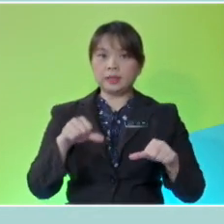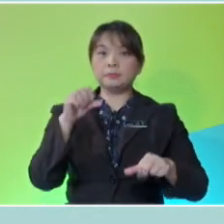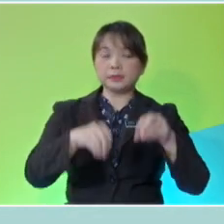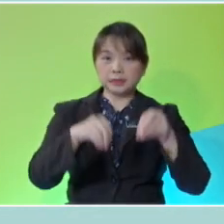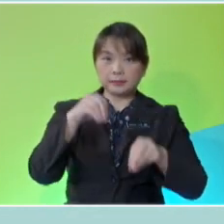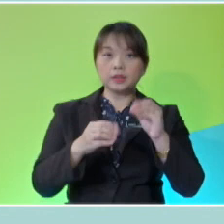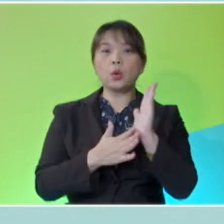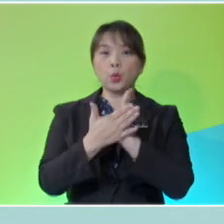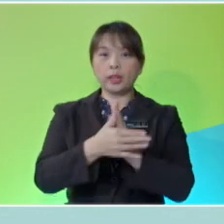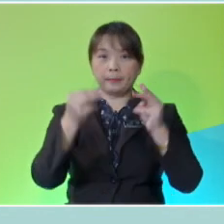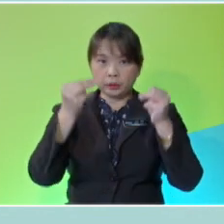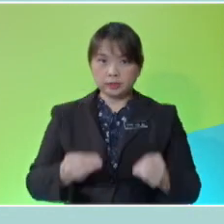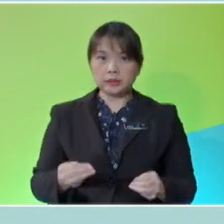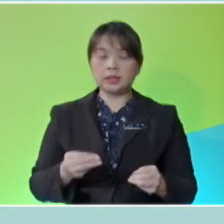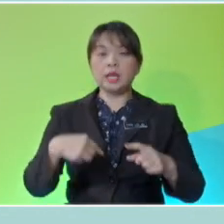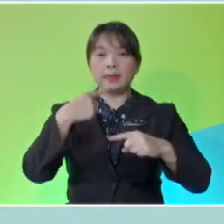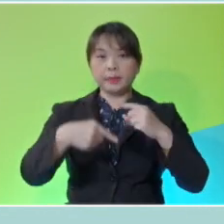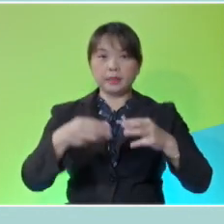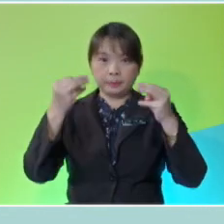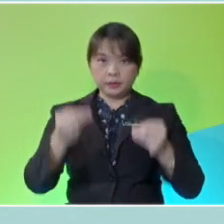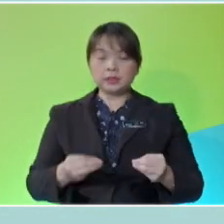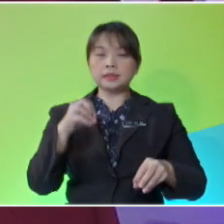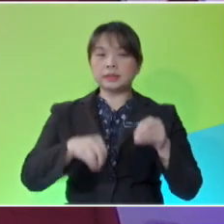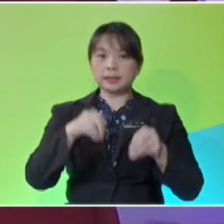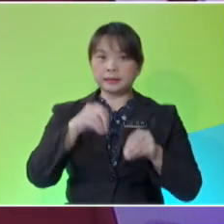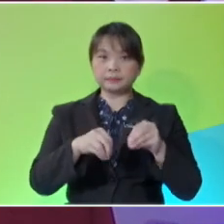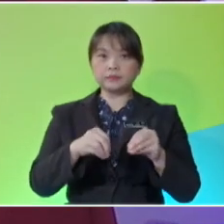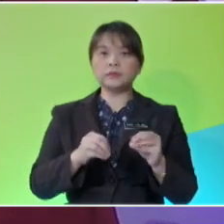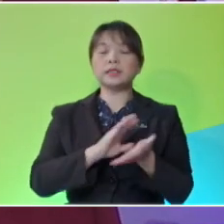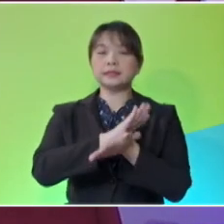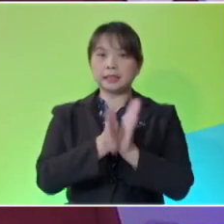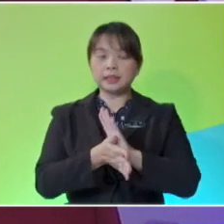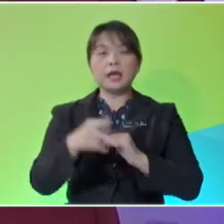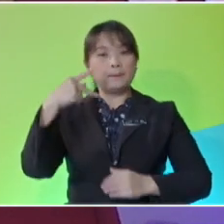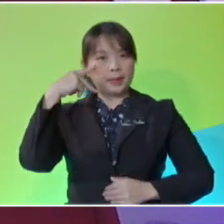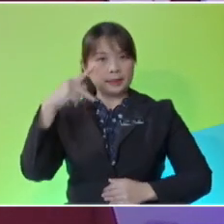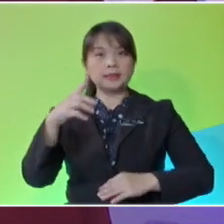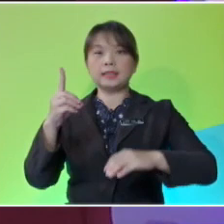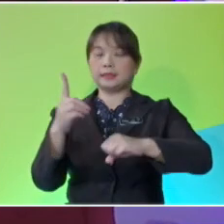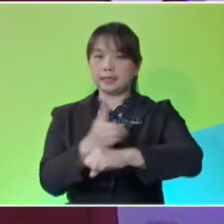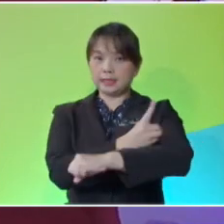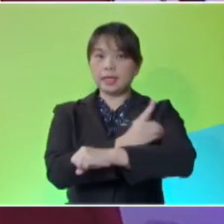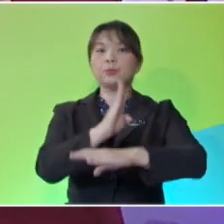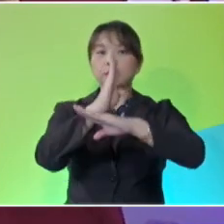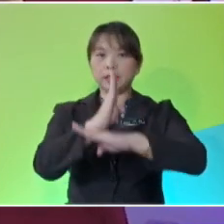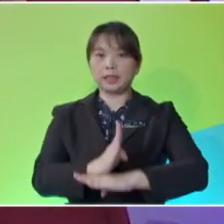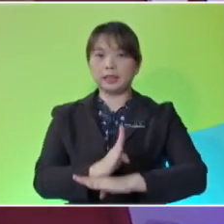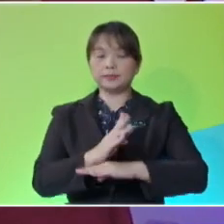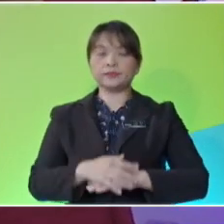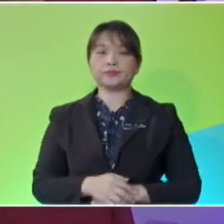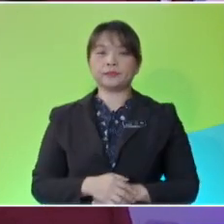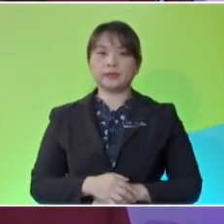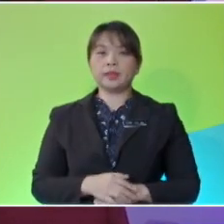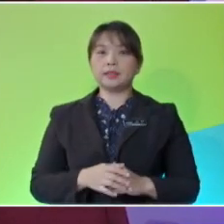apabila manusia menanam Oke maka ia menjadi pandang darat budaya Oke baik yang seterusnya Oke